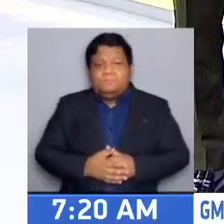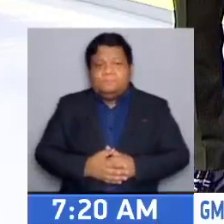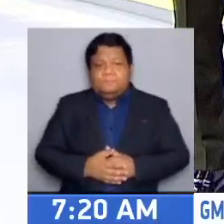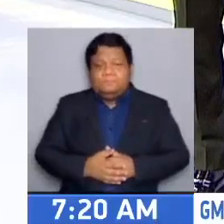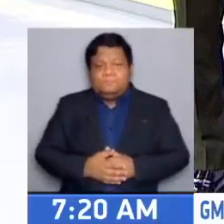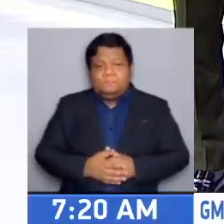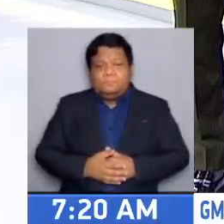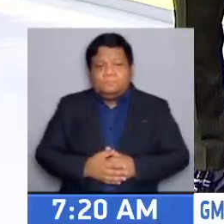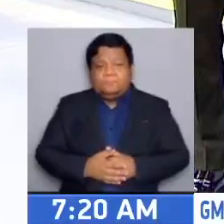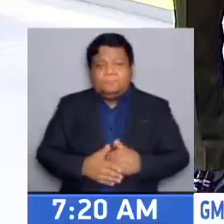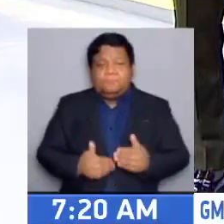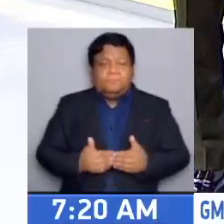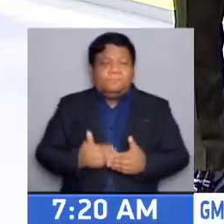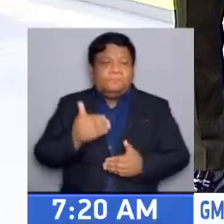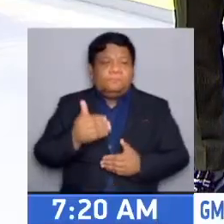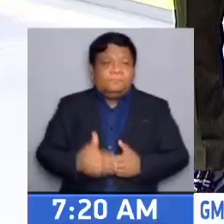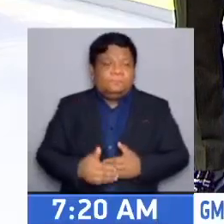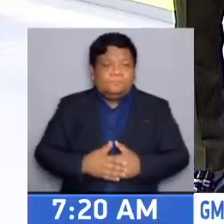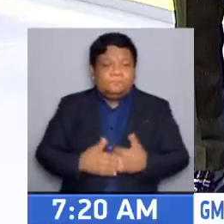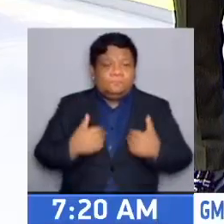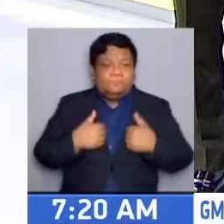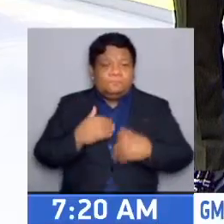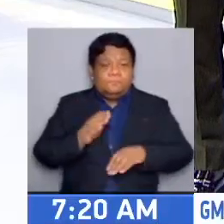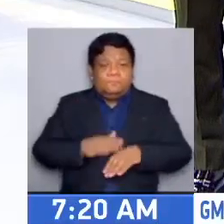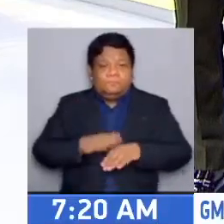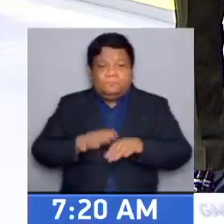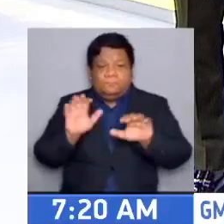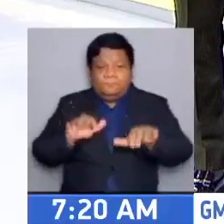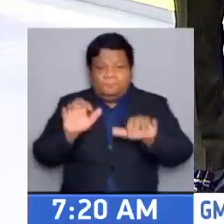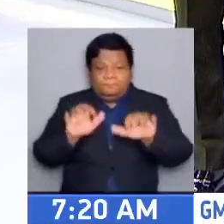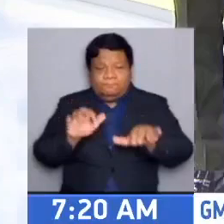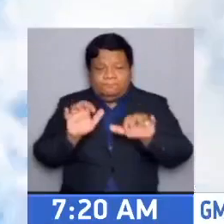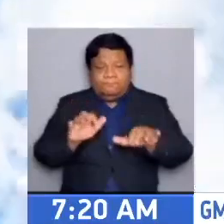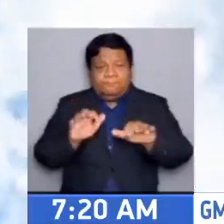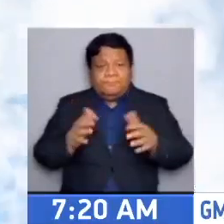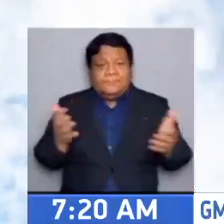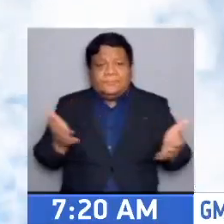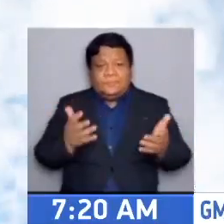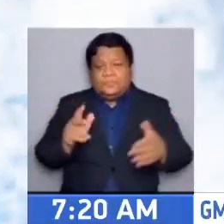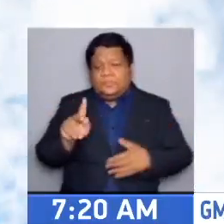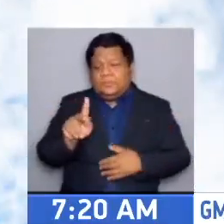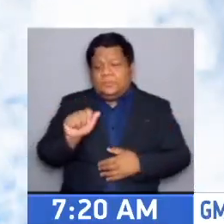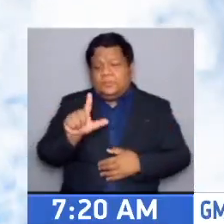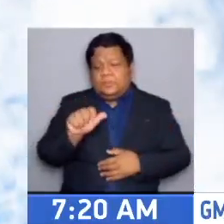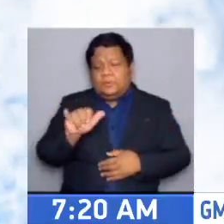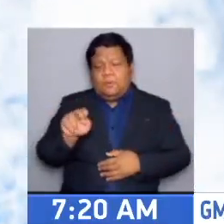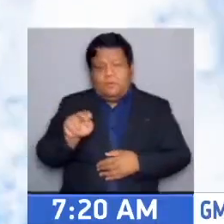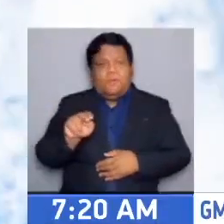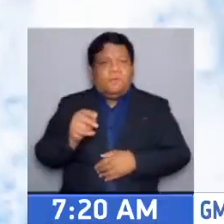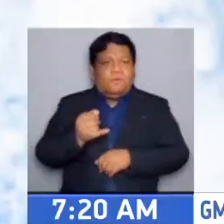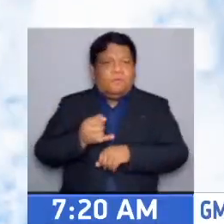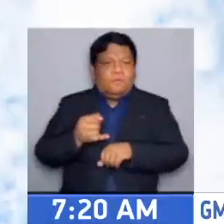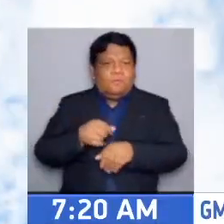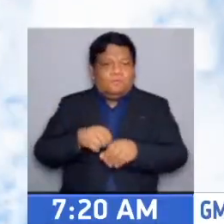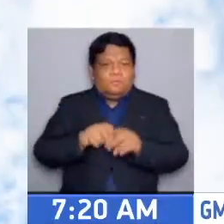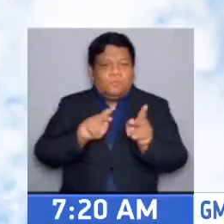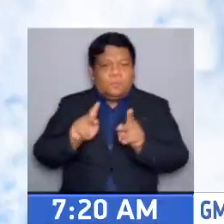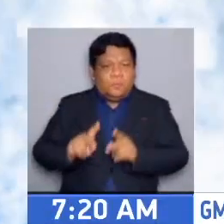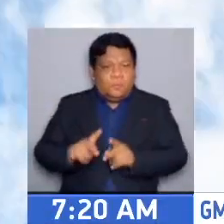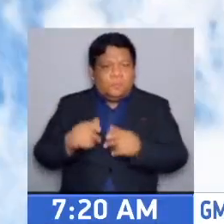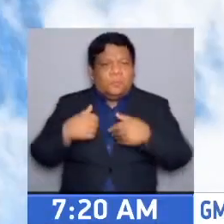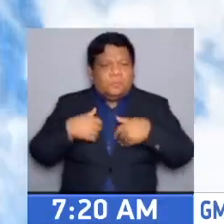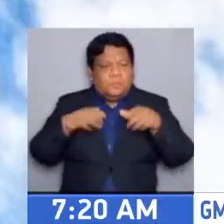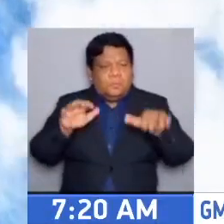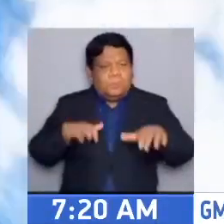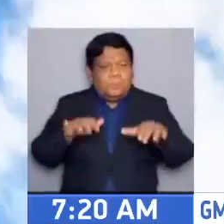Nakataas ngayon ang rainfall advisory sa Calayan Island sa Palawan. Asahan ng malalakas na ulan sa nasabing lugar na tatagal hanggang alas